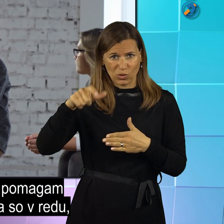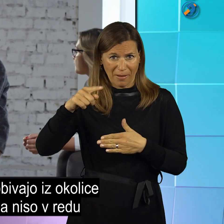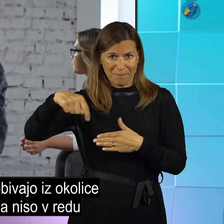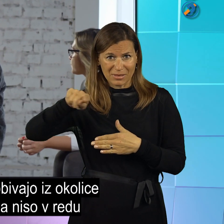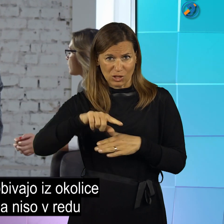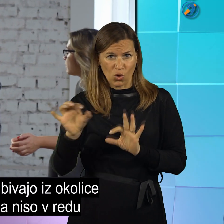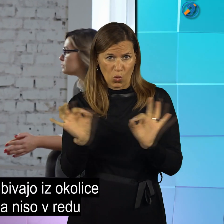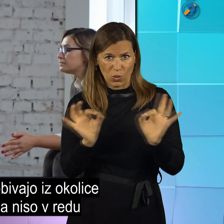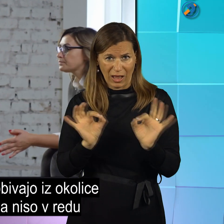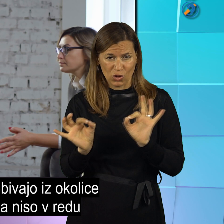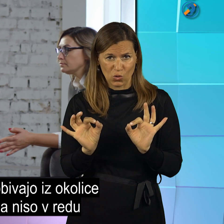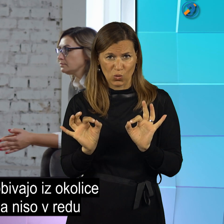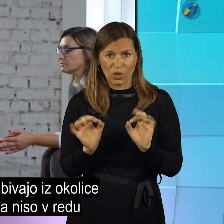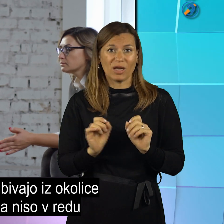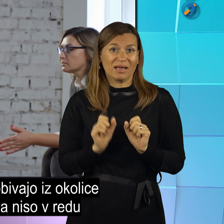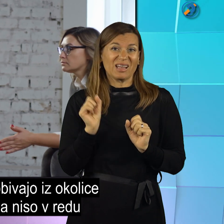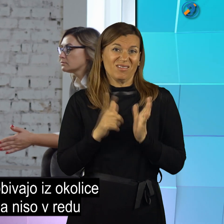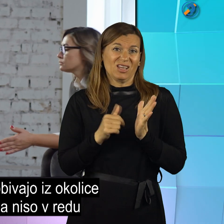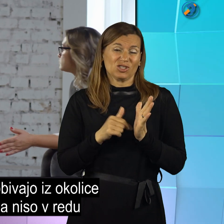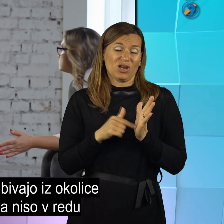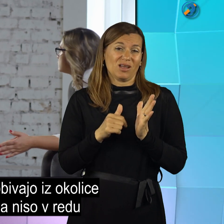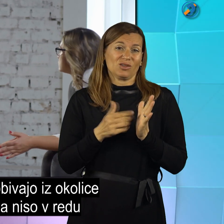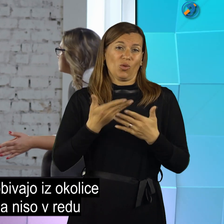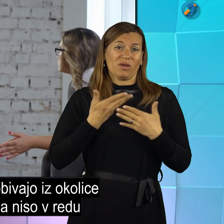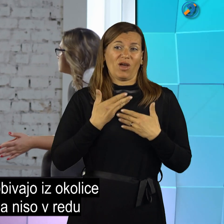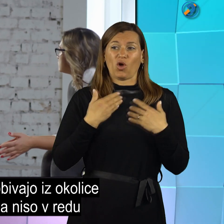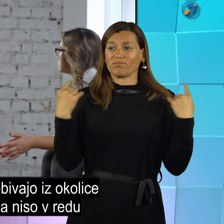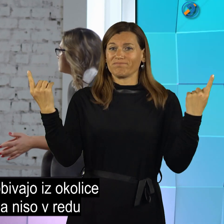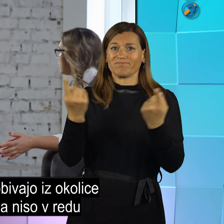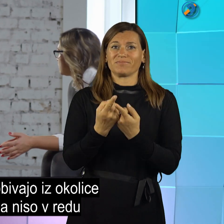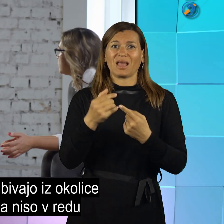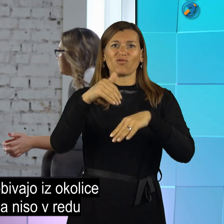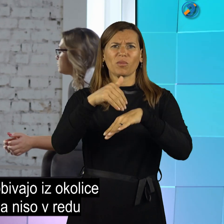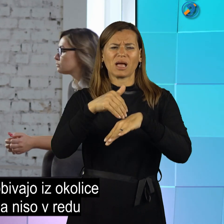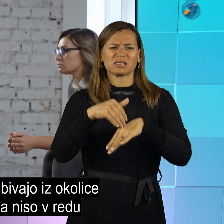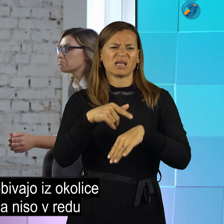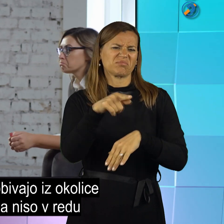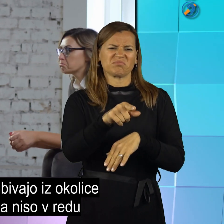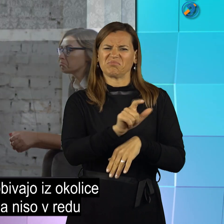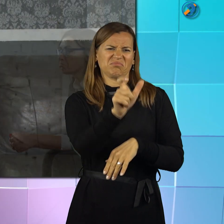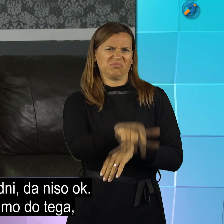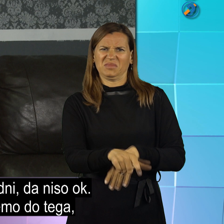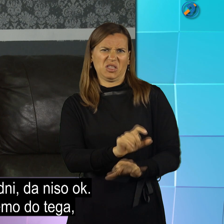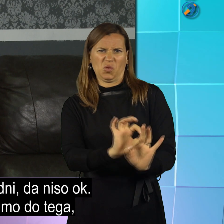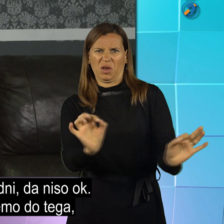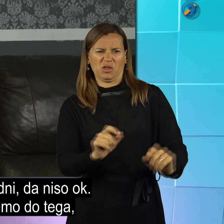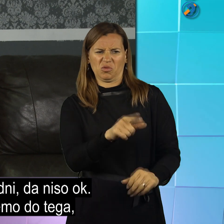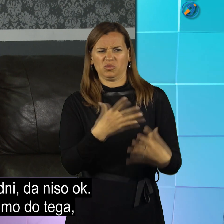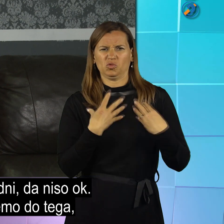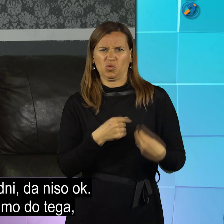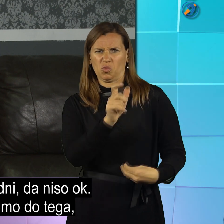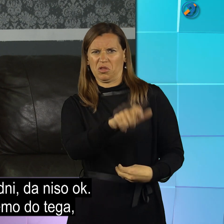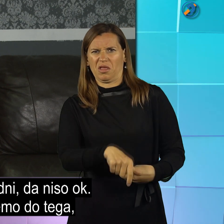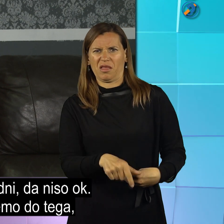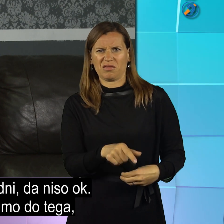redu, ker velikokrat dobivajo iz okolice informacije, da niso v redu, ali pa da so čudni, ali